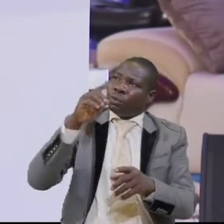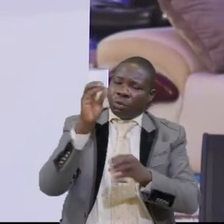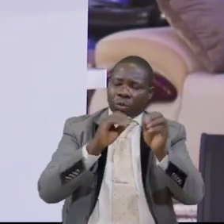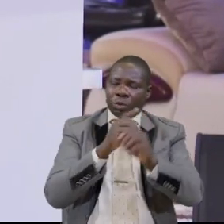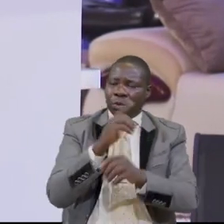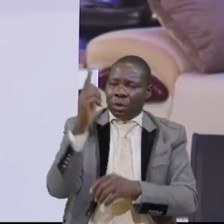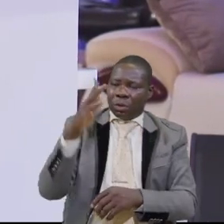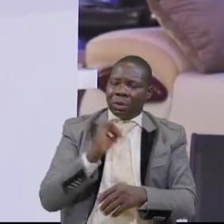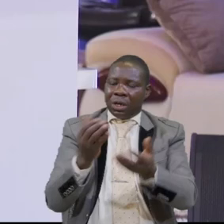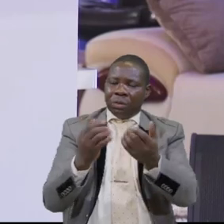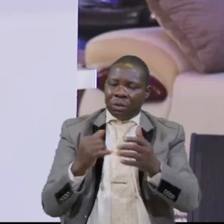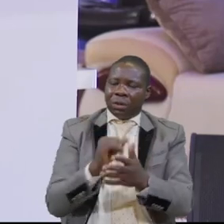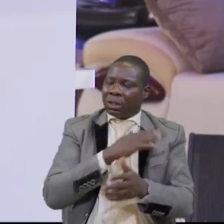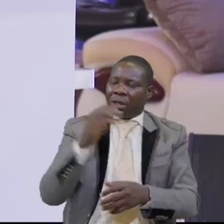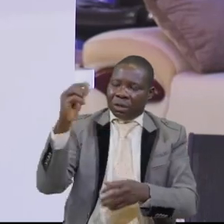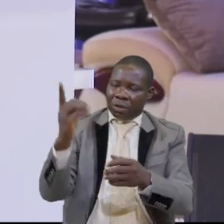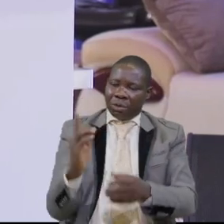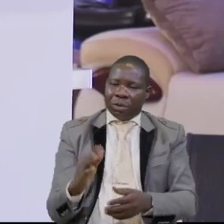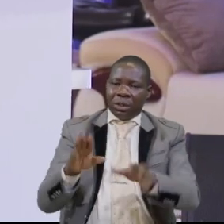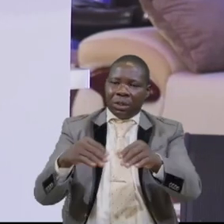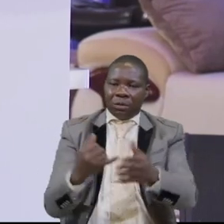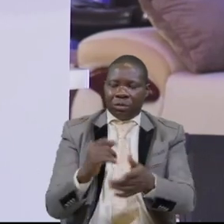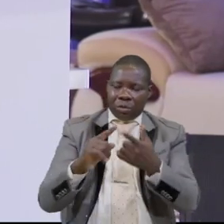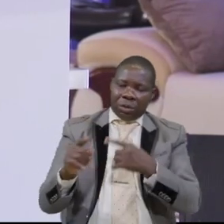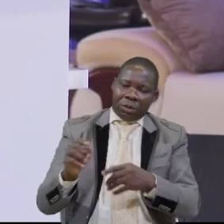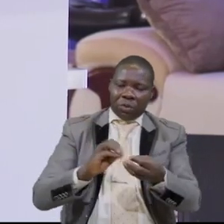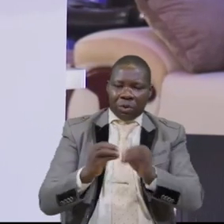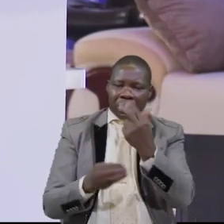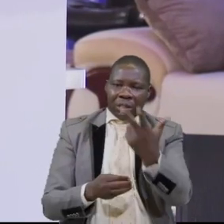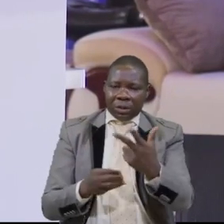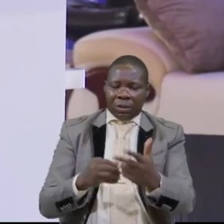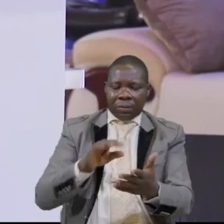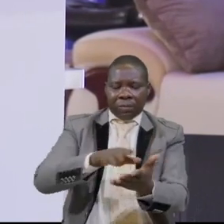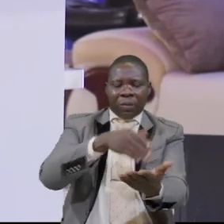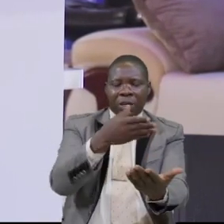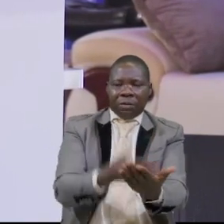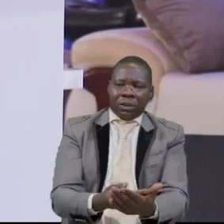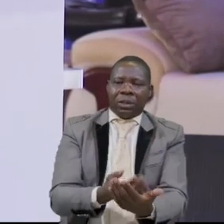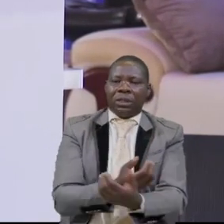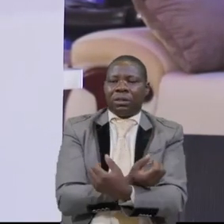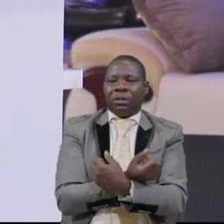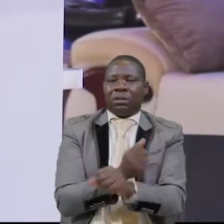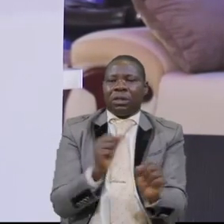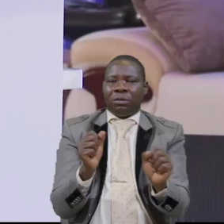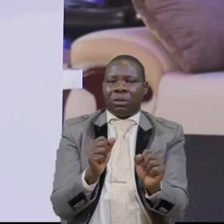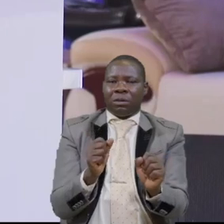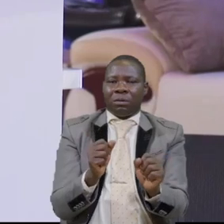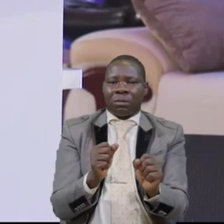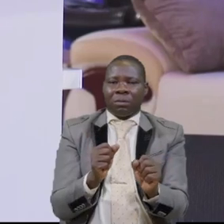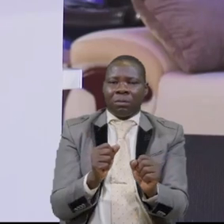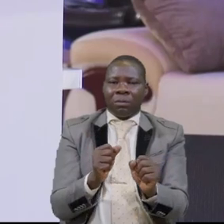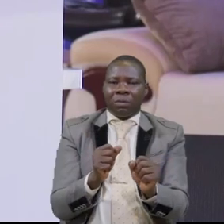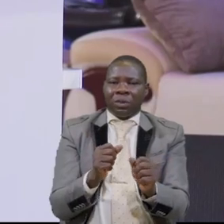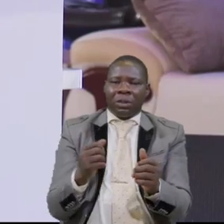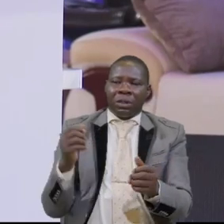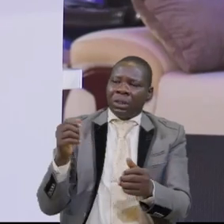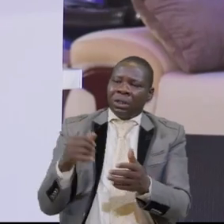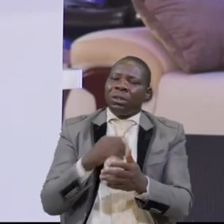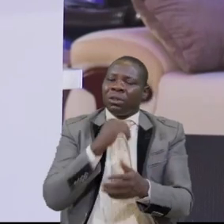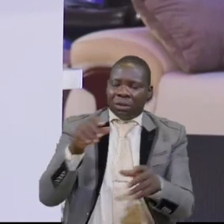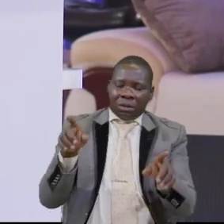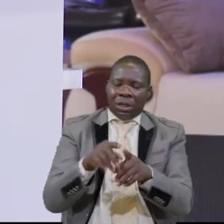extraordinaire. Troisièmement, il avait un salut évident. Un salut évident. Une personne qui a vécu comme dans le chapitre 6, on nous